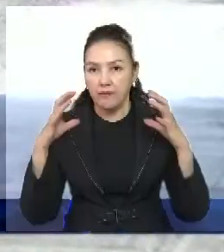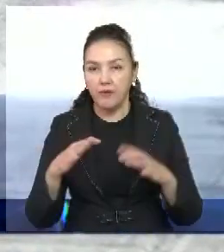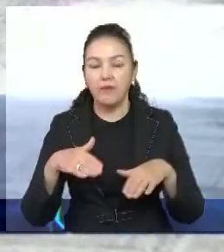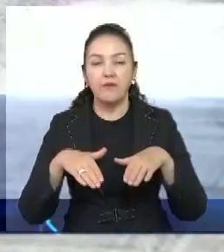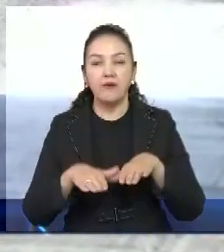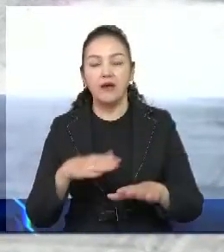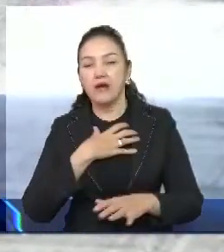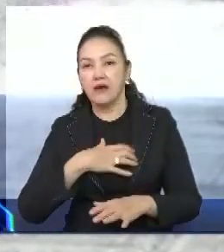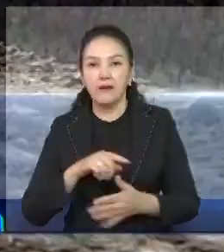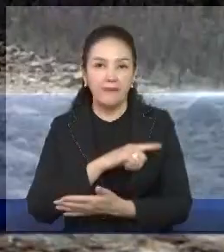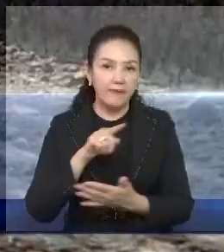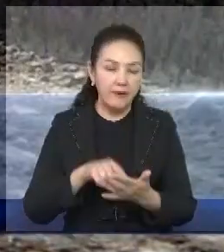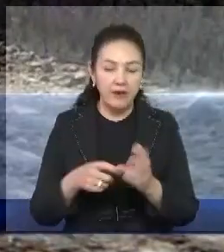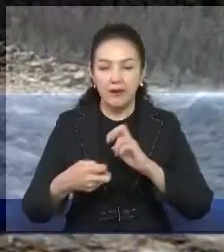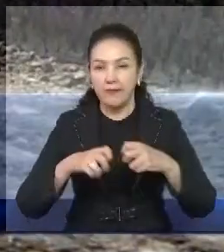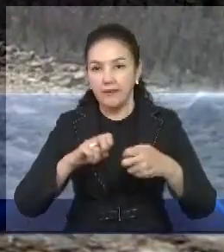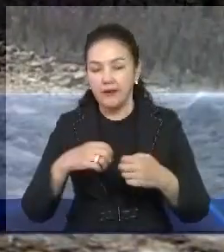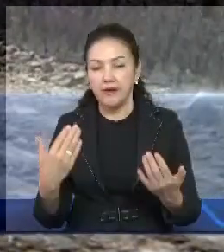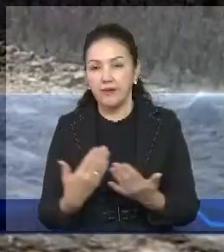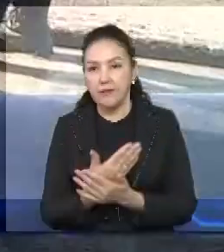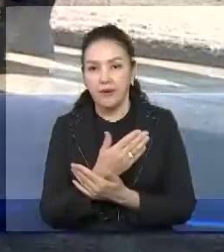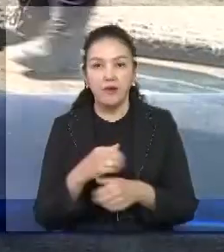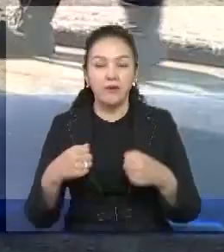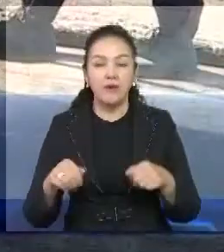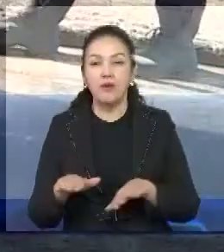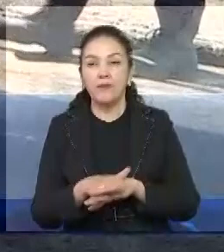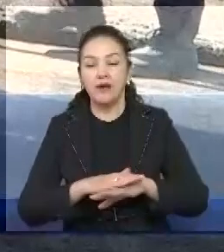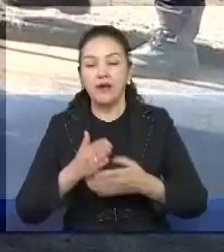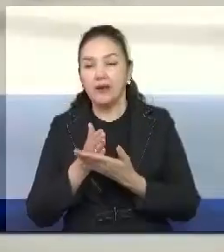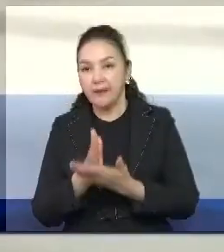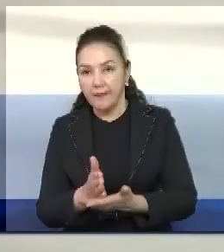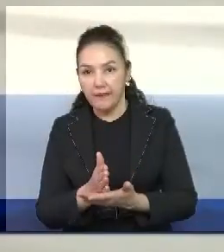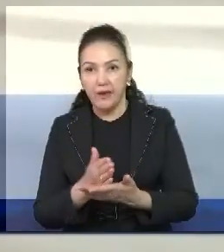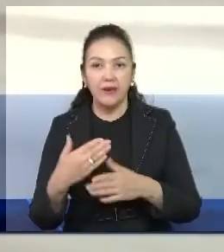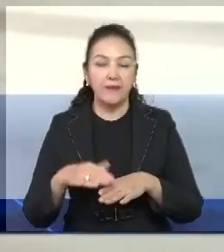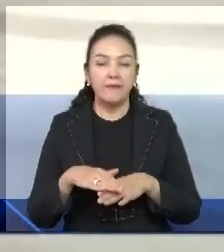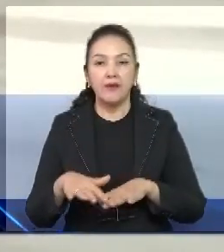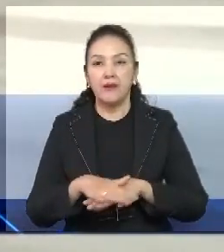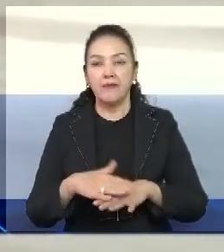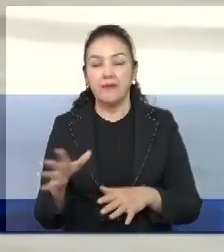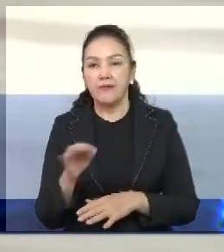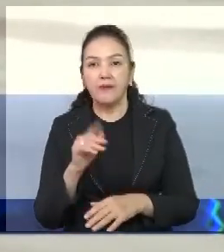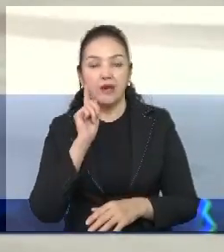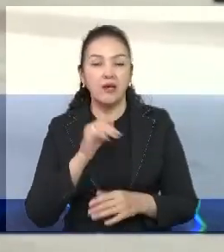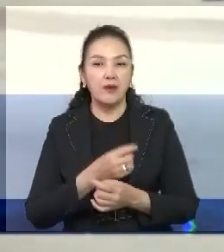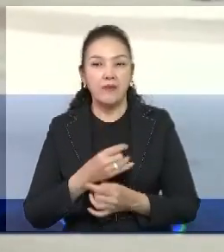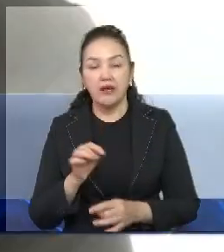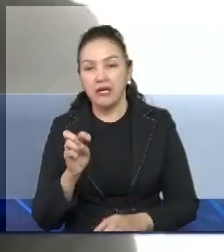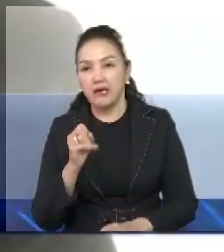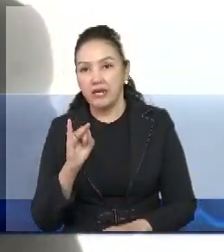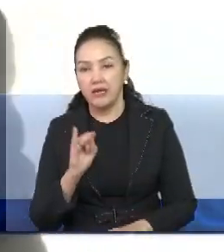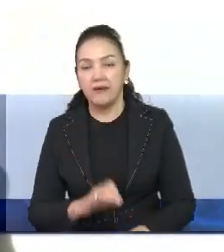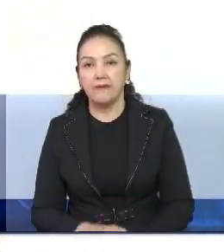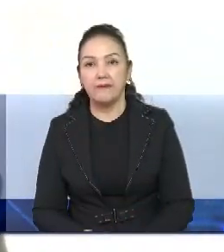решать имеющиеся проблемные вопросы реализовывать новые проекты промышленного и социального направления обеспечивает население всеми благами цивилизации